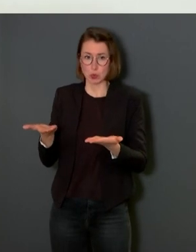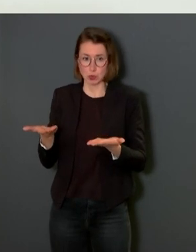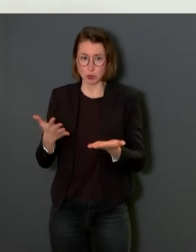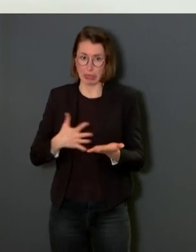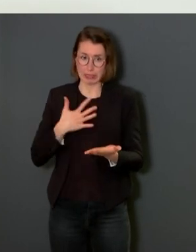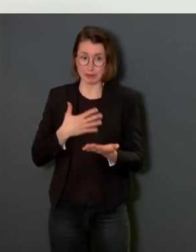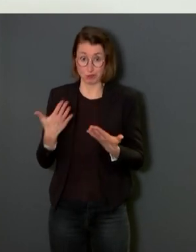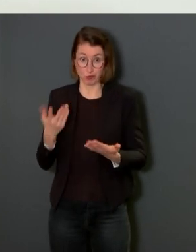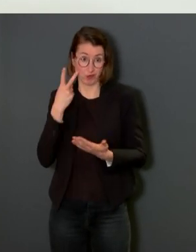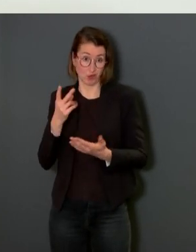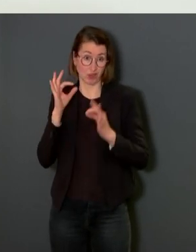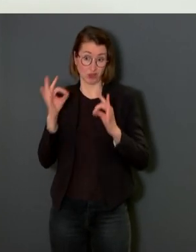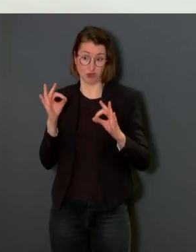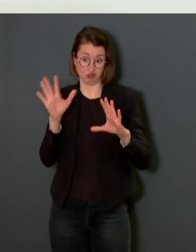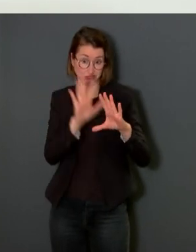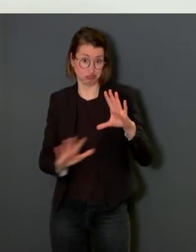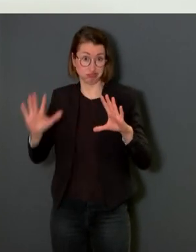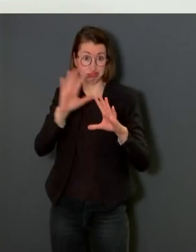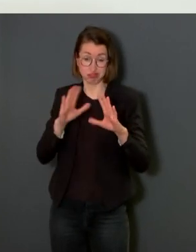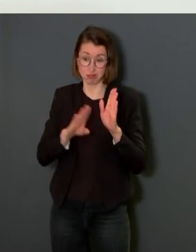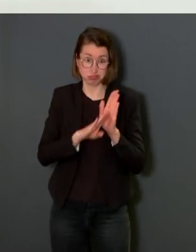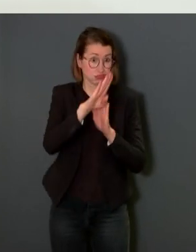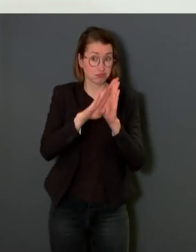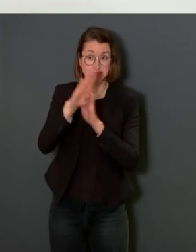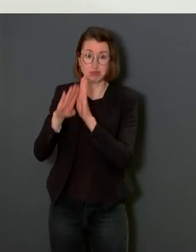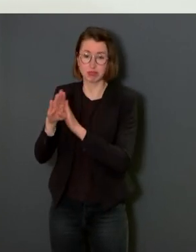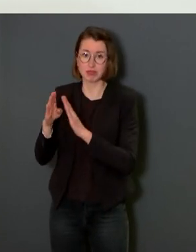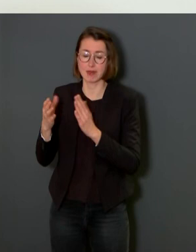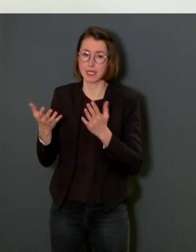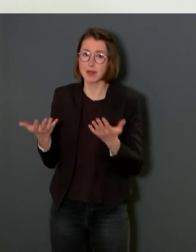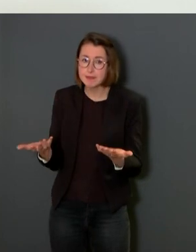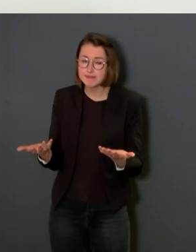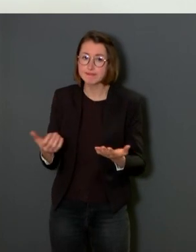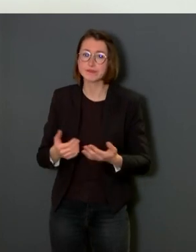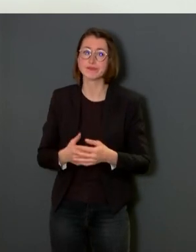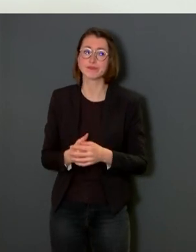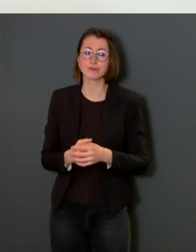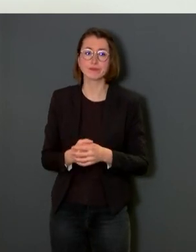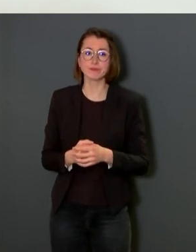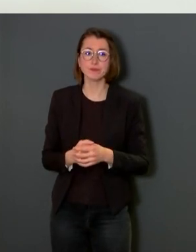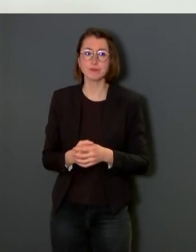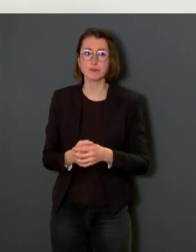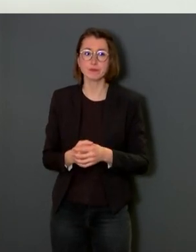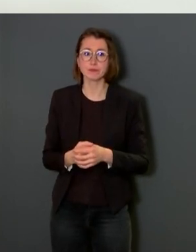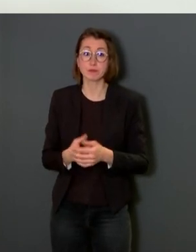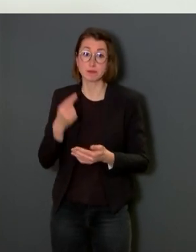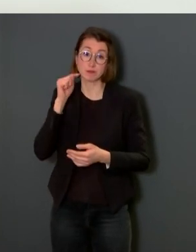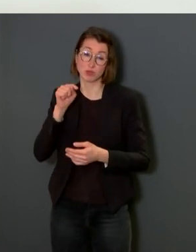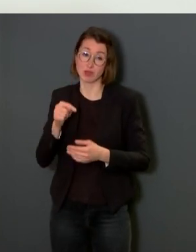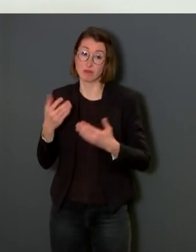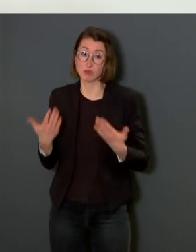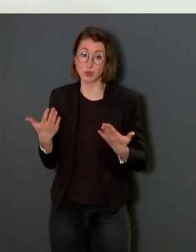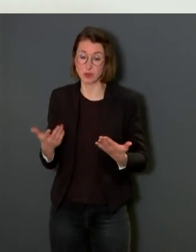généralisé. Et donc le fait que c'est assez généralisé nous a fait demander